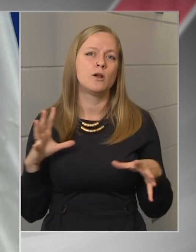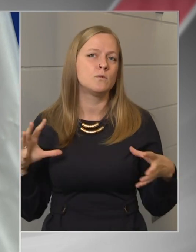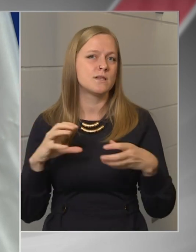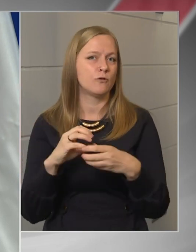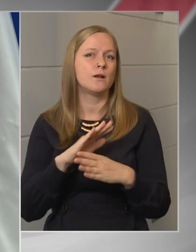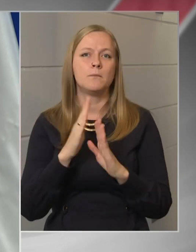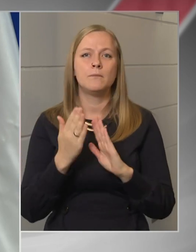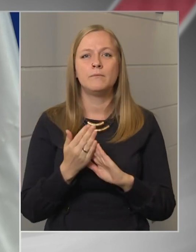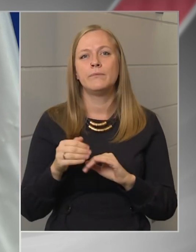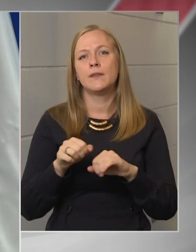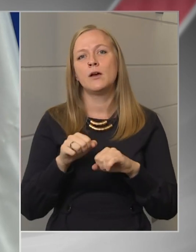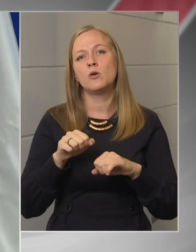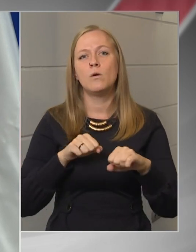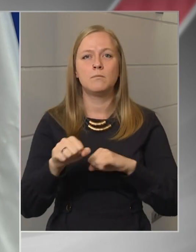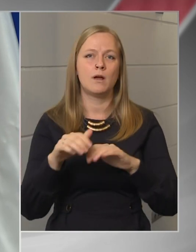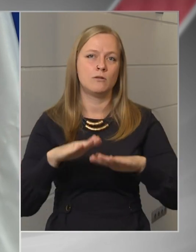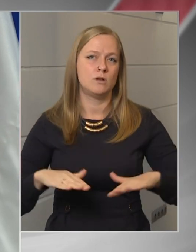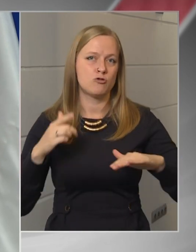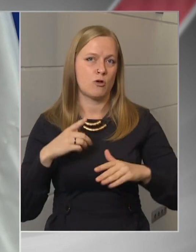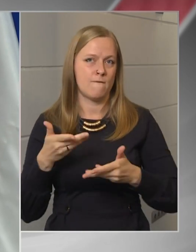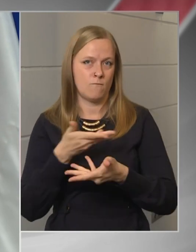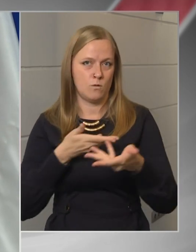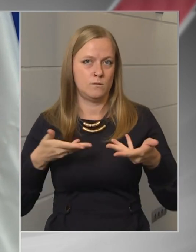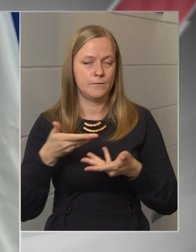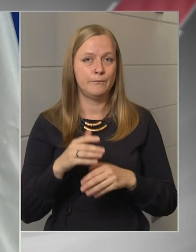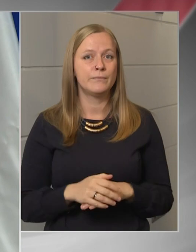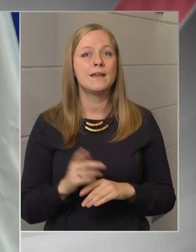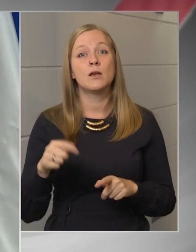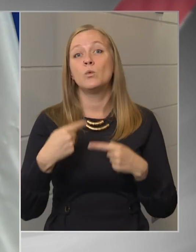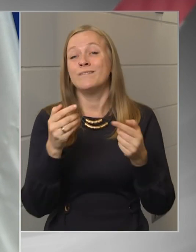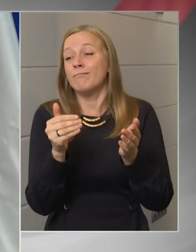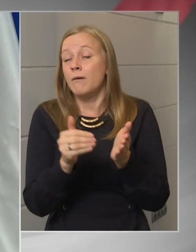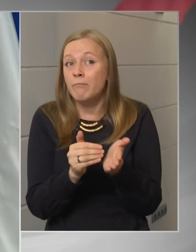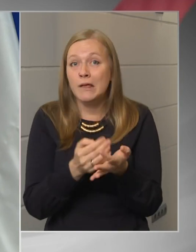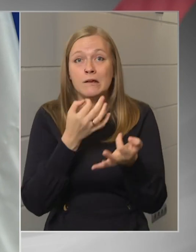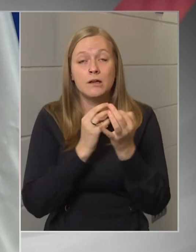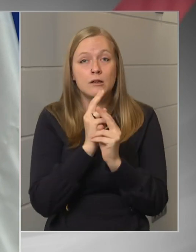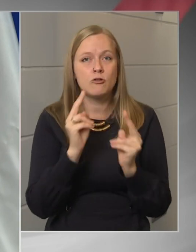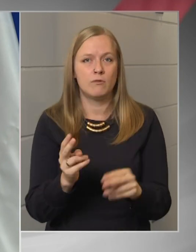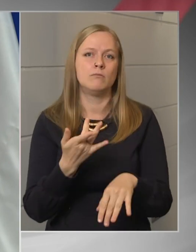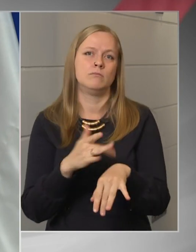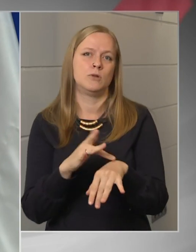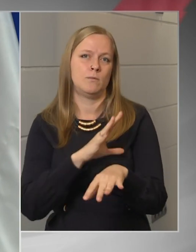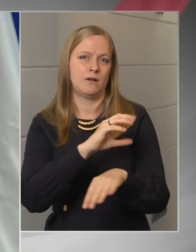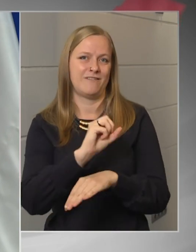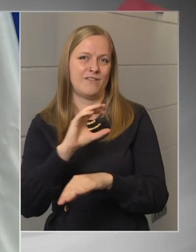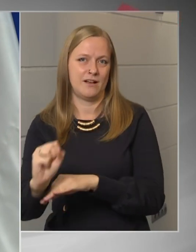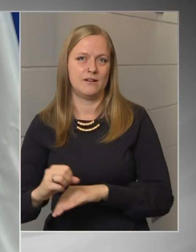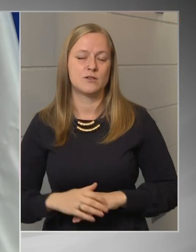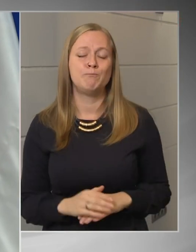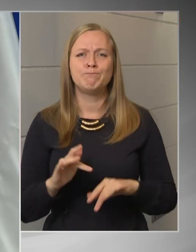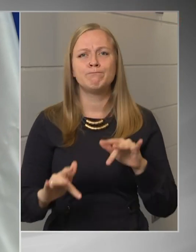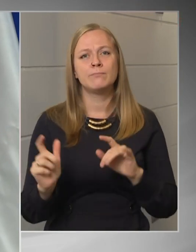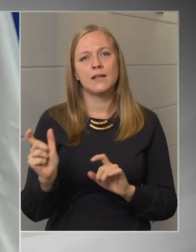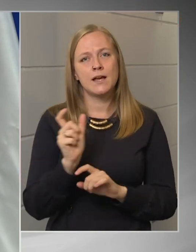mindazt, amiről a kormányülésen szó volt, és hogyha ezek után még mindig maradnak kérdések, akkor azokra is igyekszem válaszolni. De